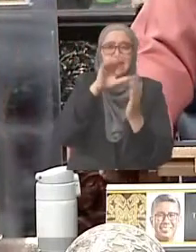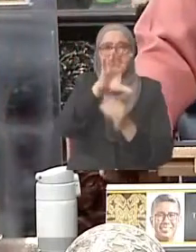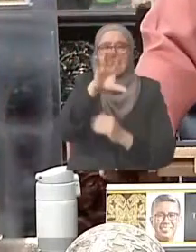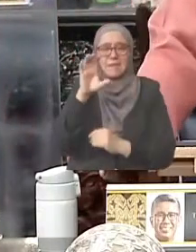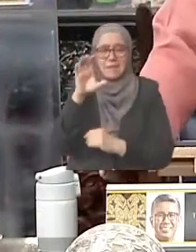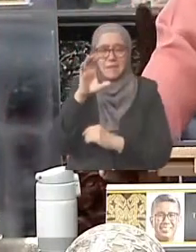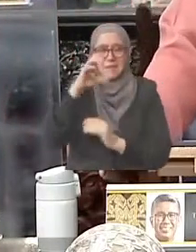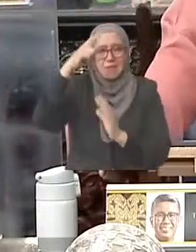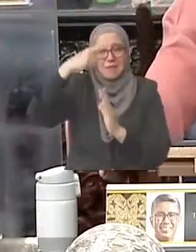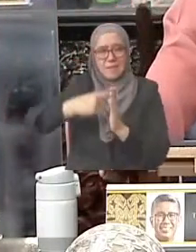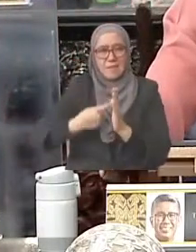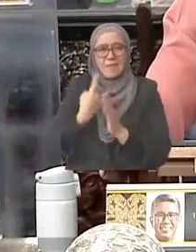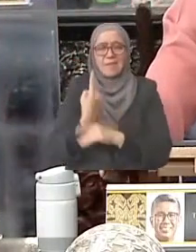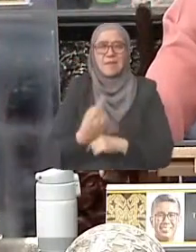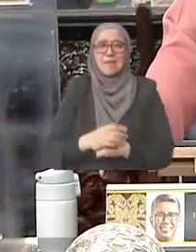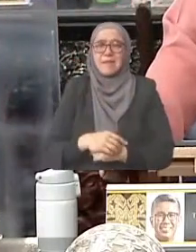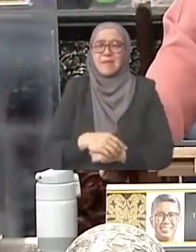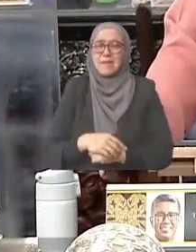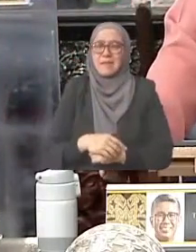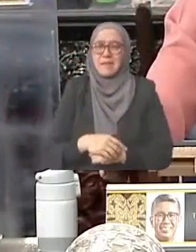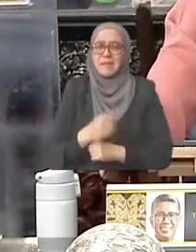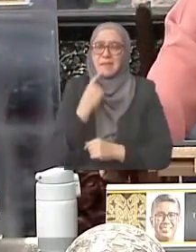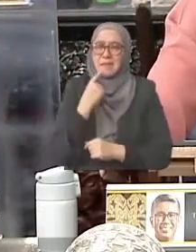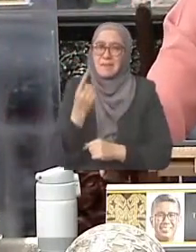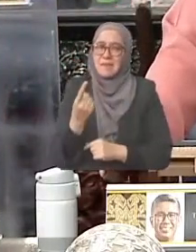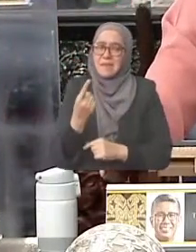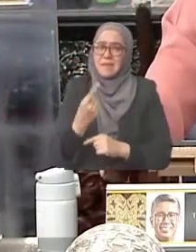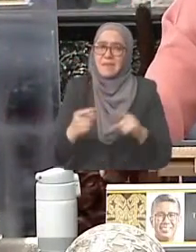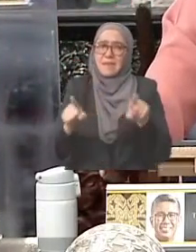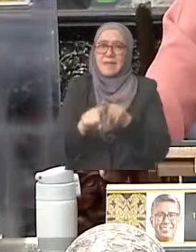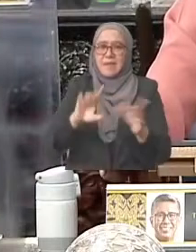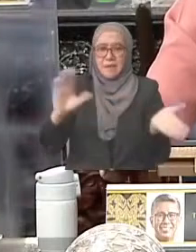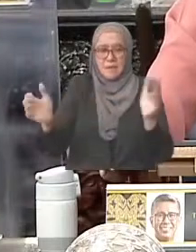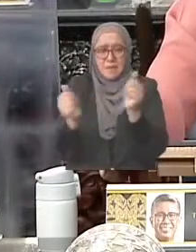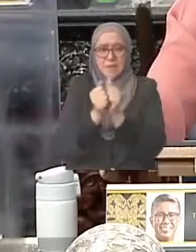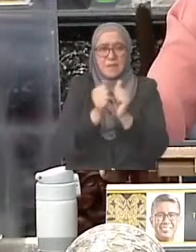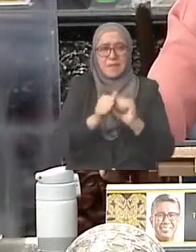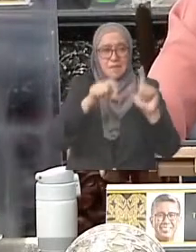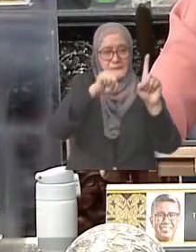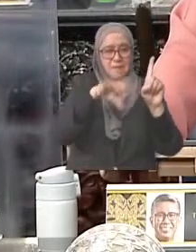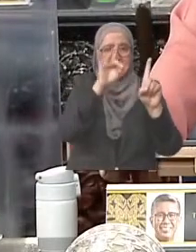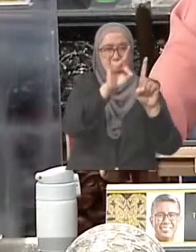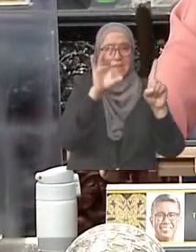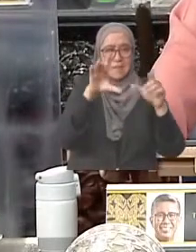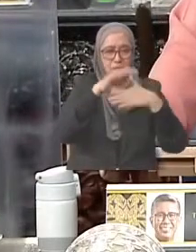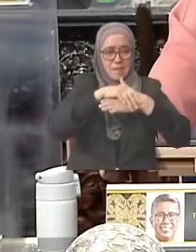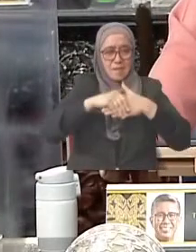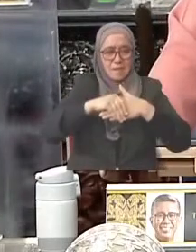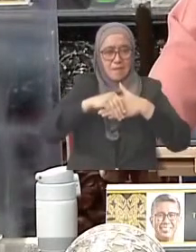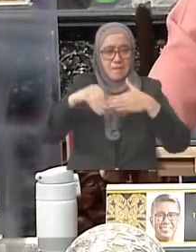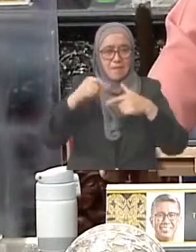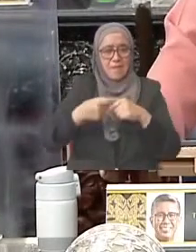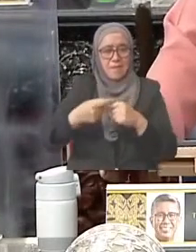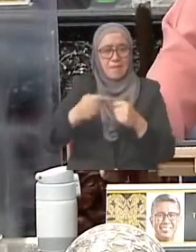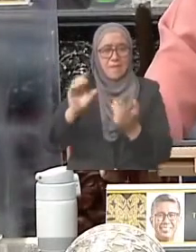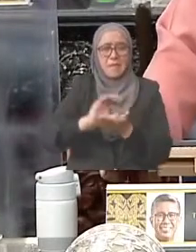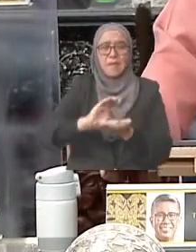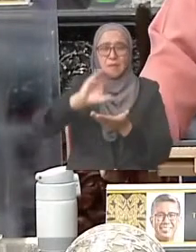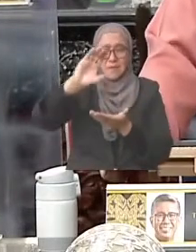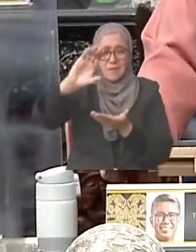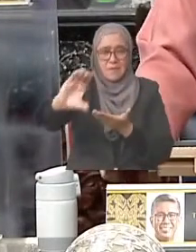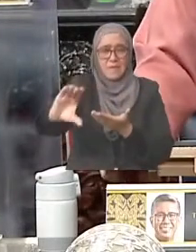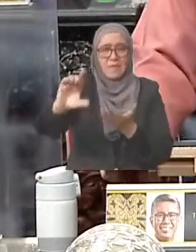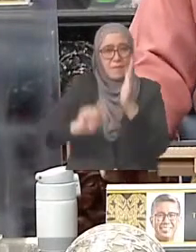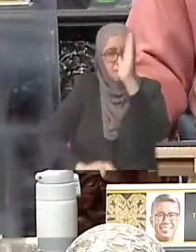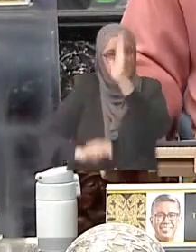pemberian bantuan ini merupakan peningkatan berbanding 1800 Ringgit yaitu pada tertinggi di bawah bantuan prihatin rakyat atau BPR